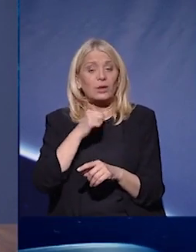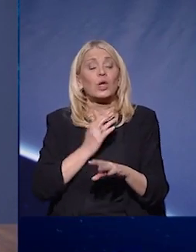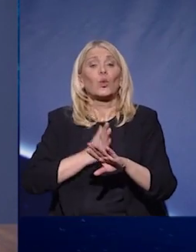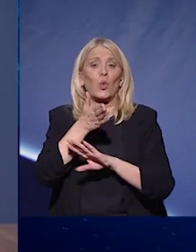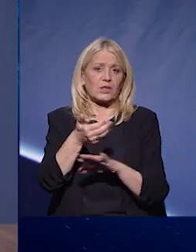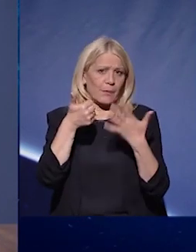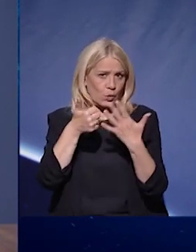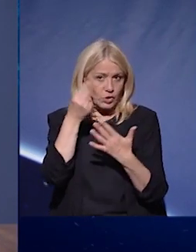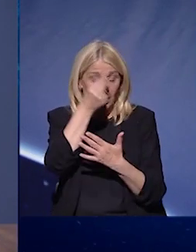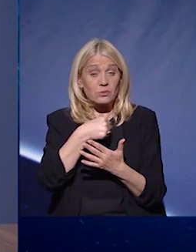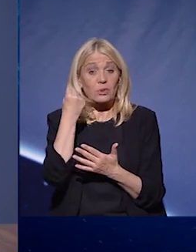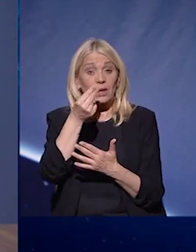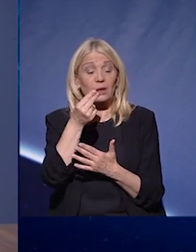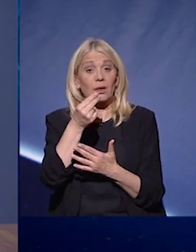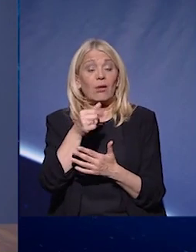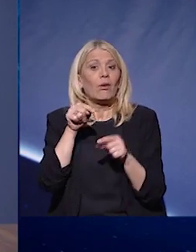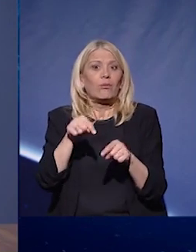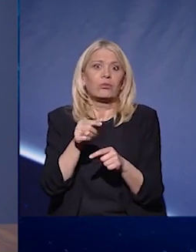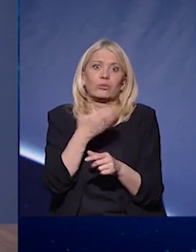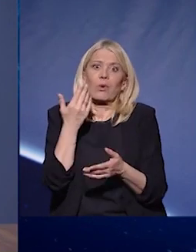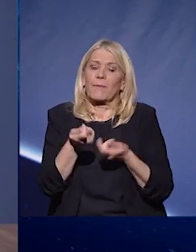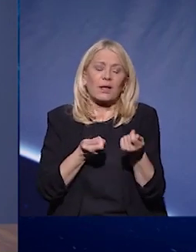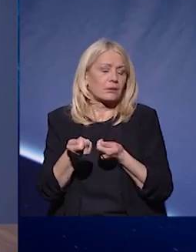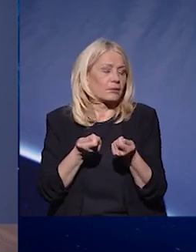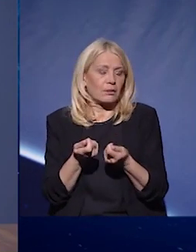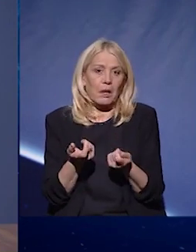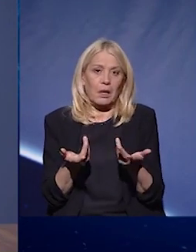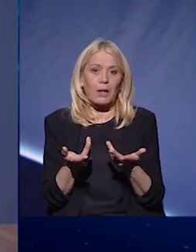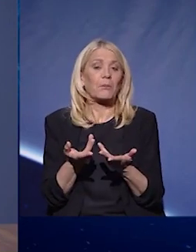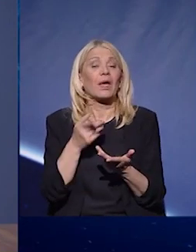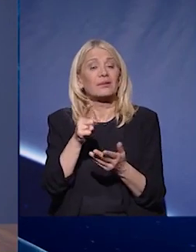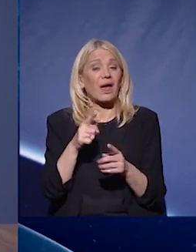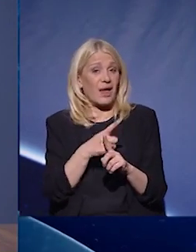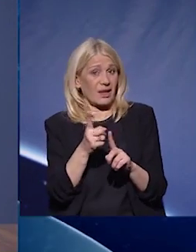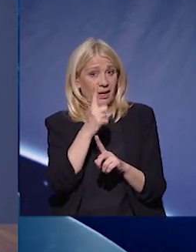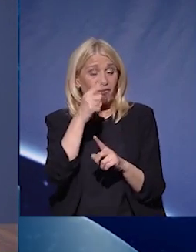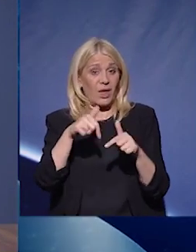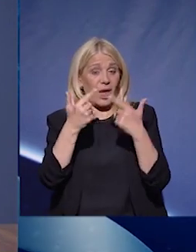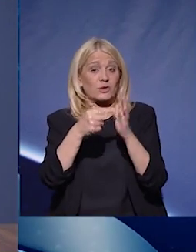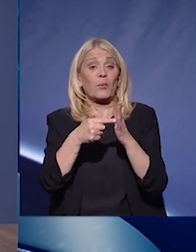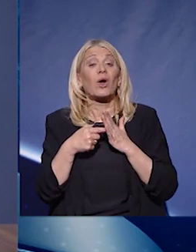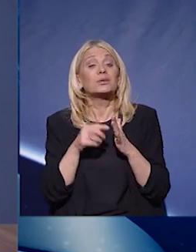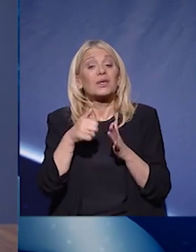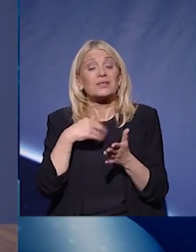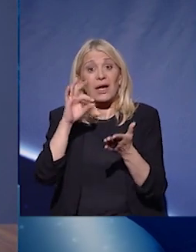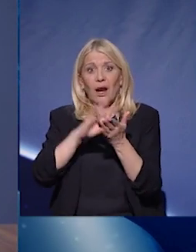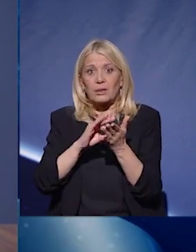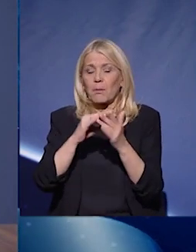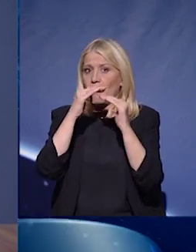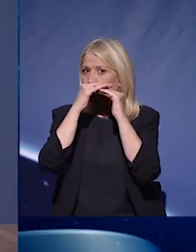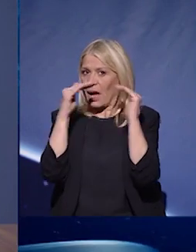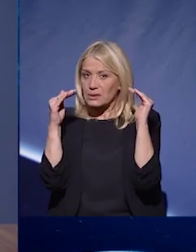ulazimo u šestu i tu nema dileme, ta krivulja potpuno jasno pokazuje da se nalazimo u